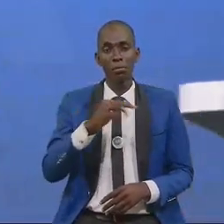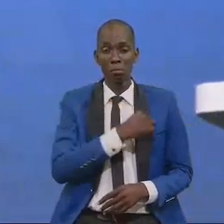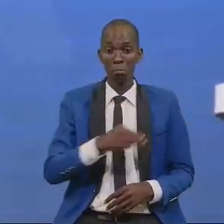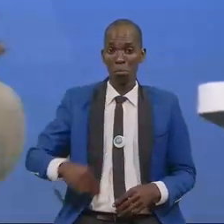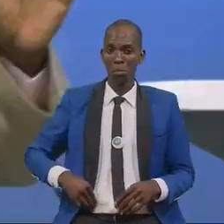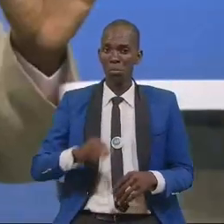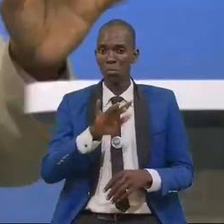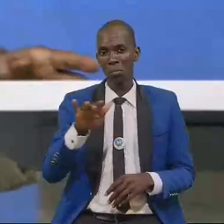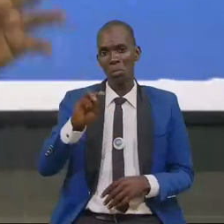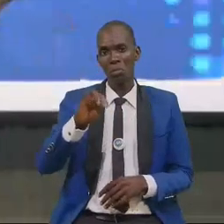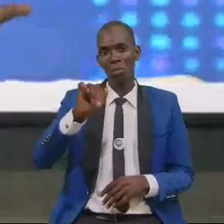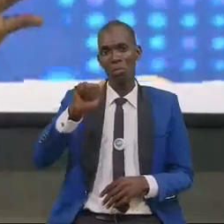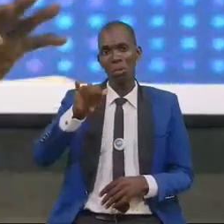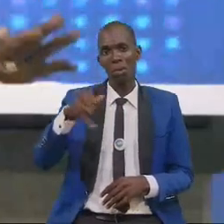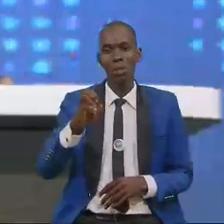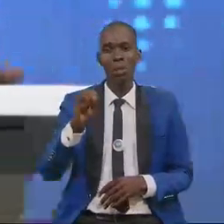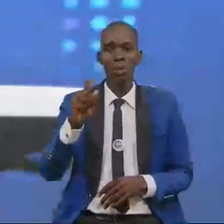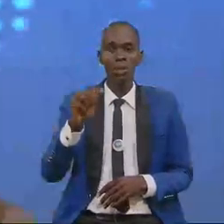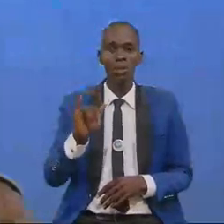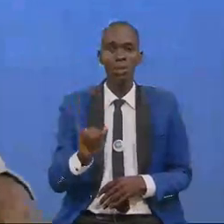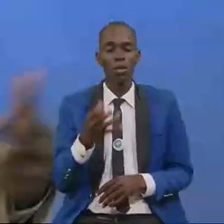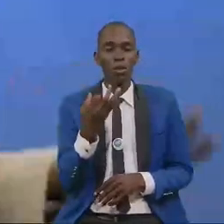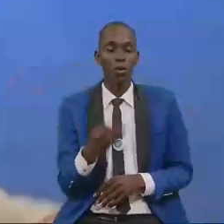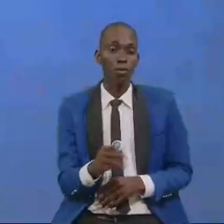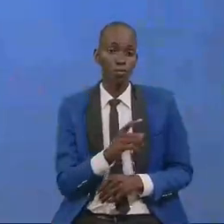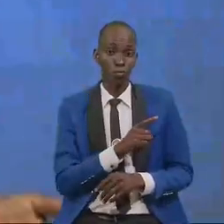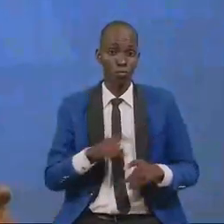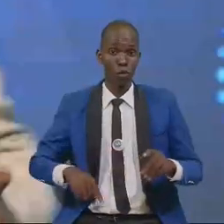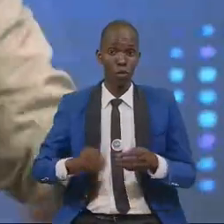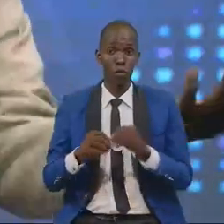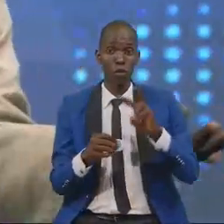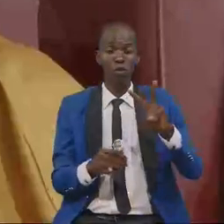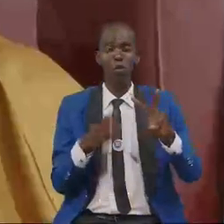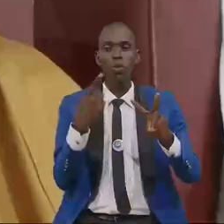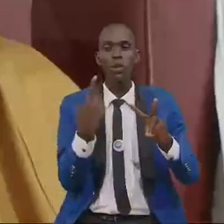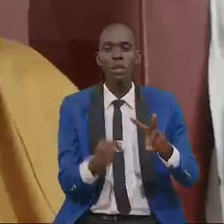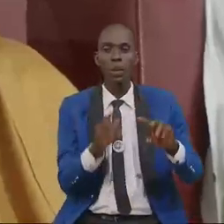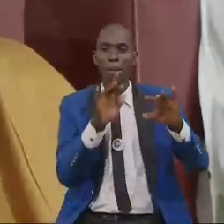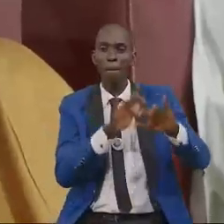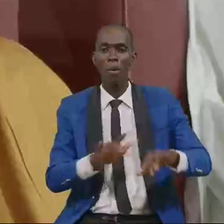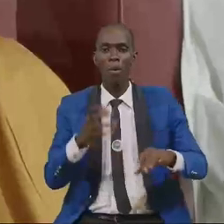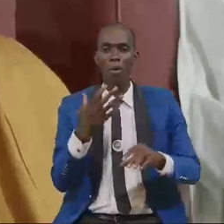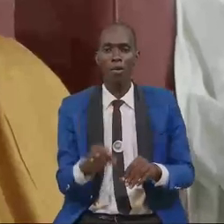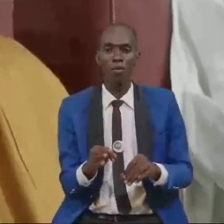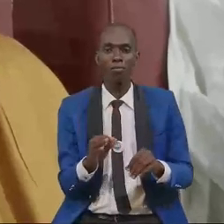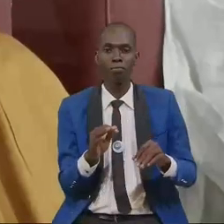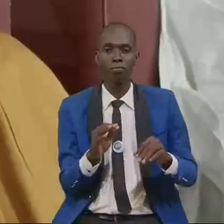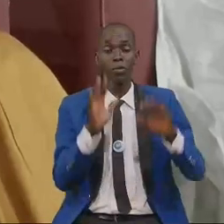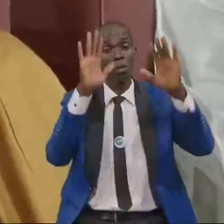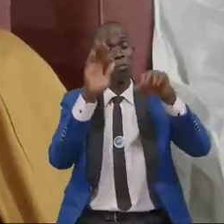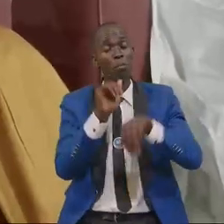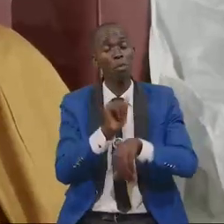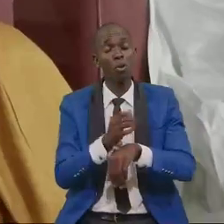miracles de miséricorde du Mexique il est le Messie il est celui qui est venu nous délivrer